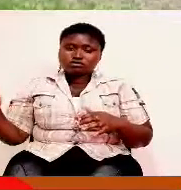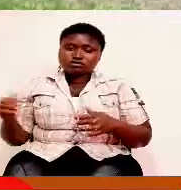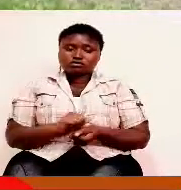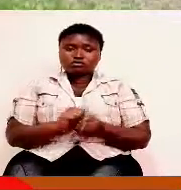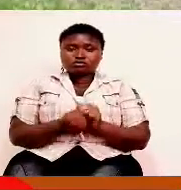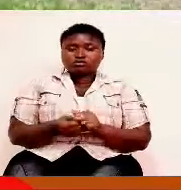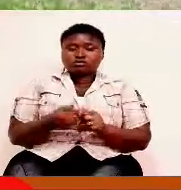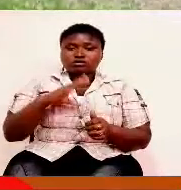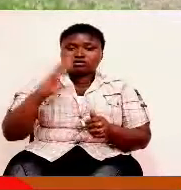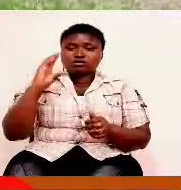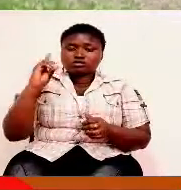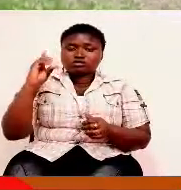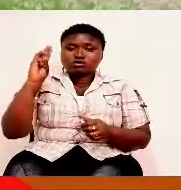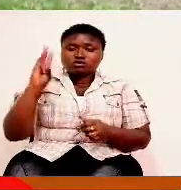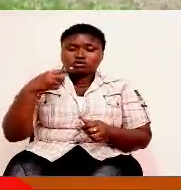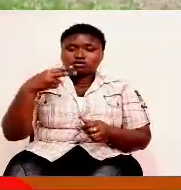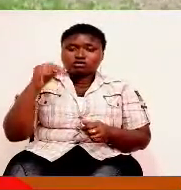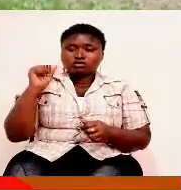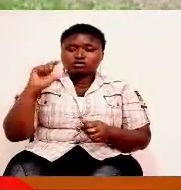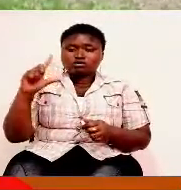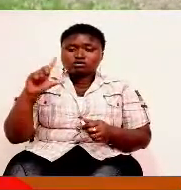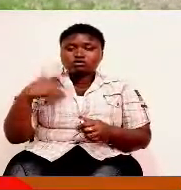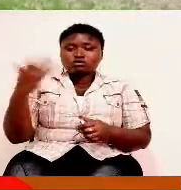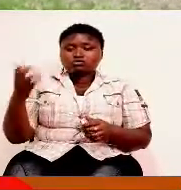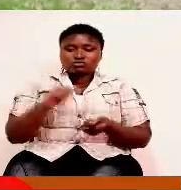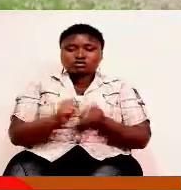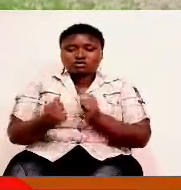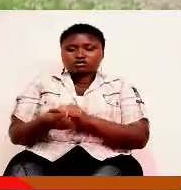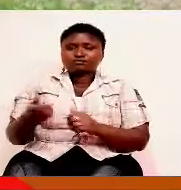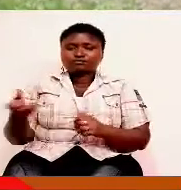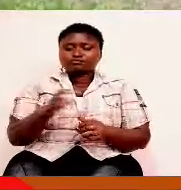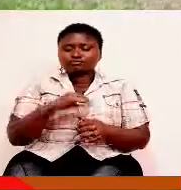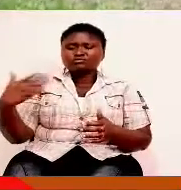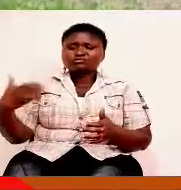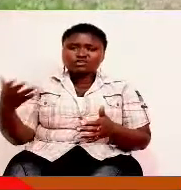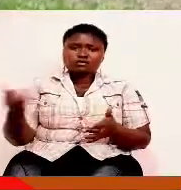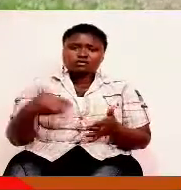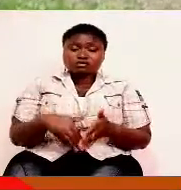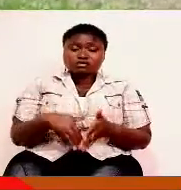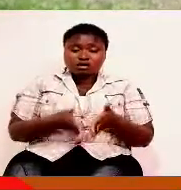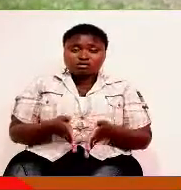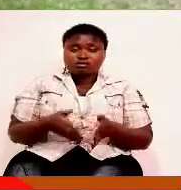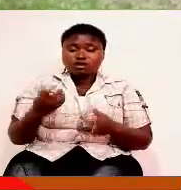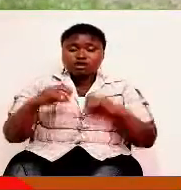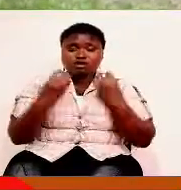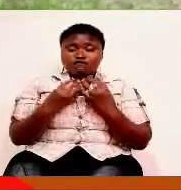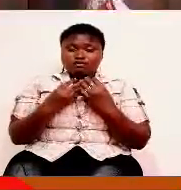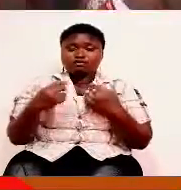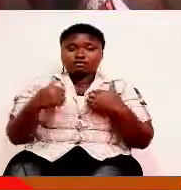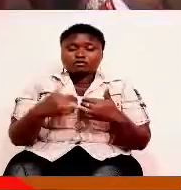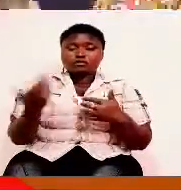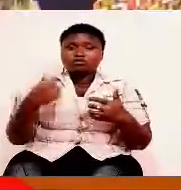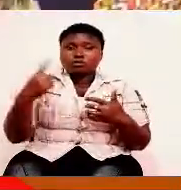dining hall magathiĩ gwĩkĩra kuo makaheria indo iria matũmagĩra chemicals na kĩnoro iria ikoragwo I kũndũ kũmwe kwa gĩthomo kĩu nĩ